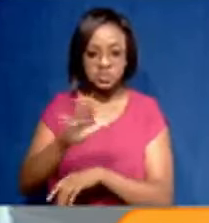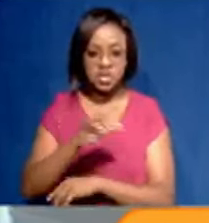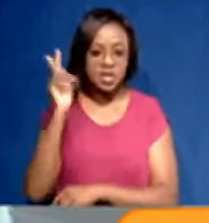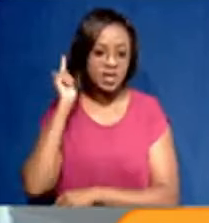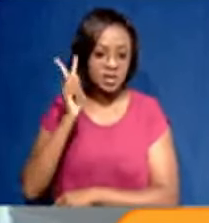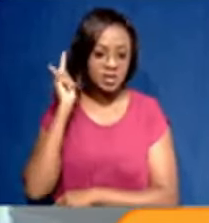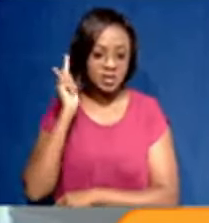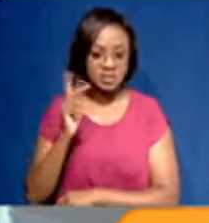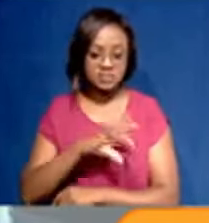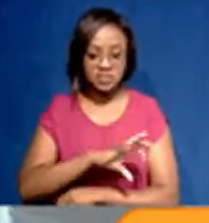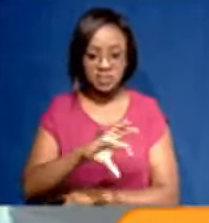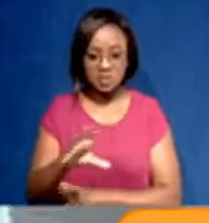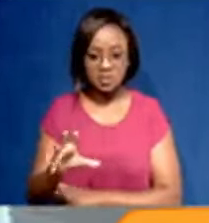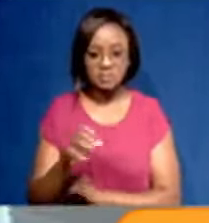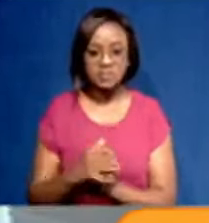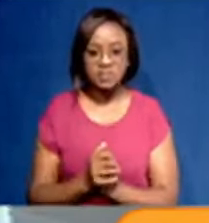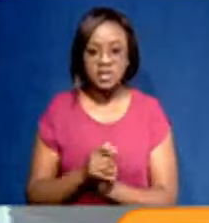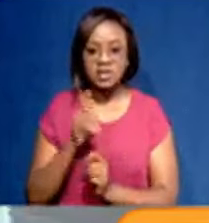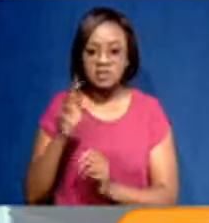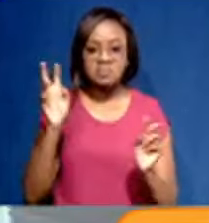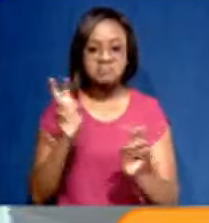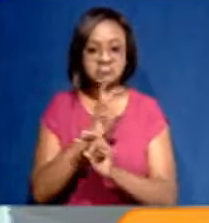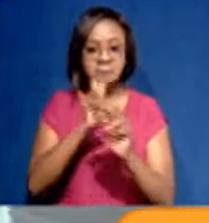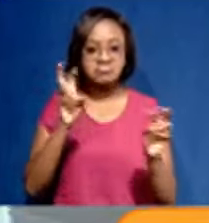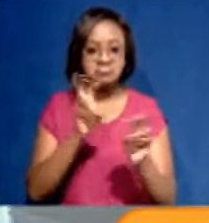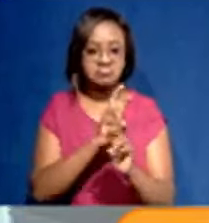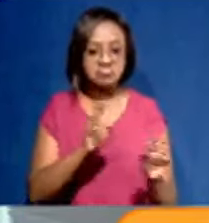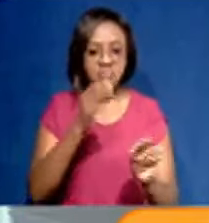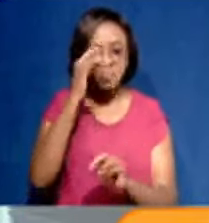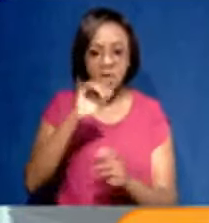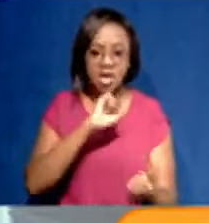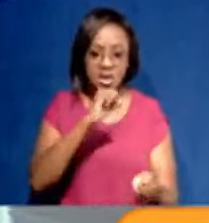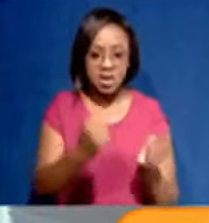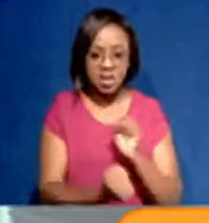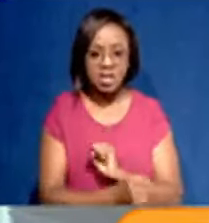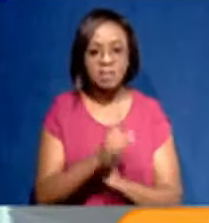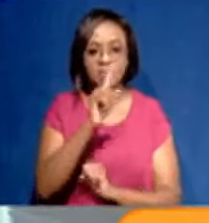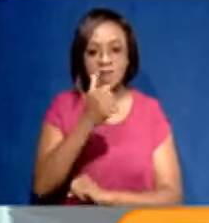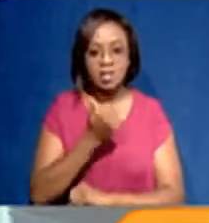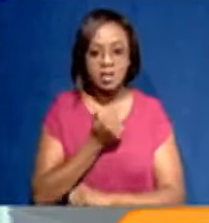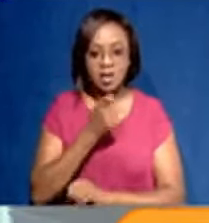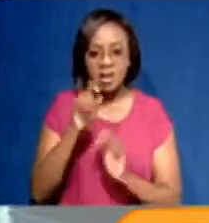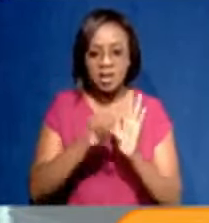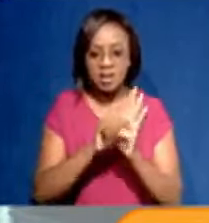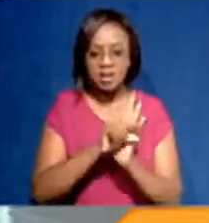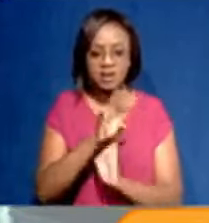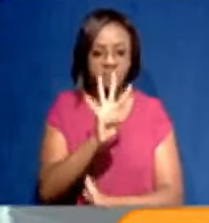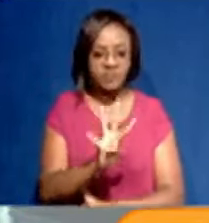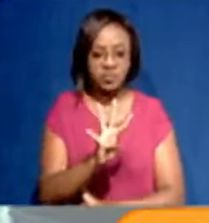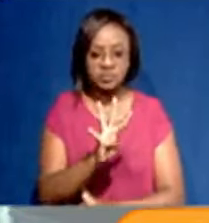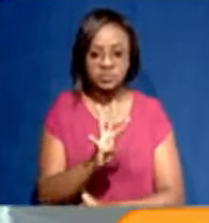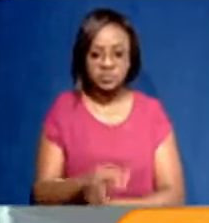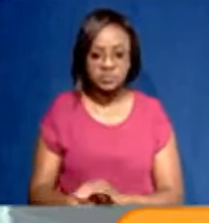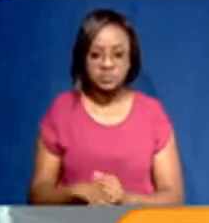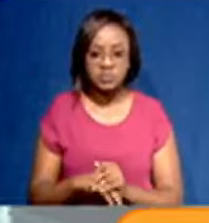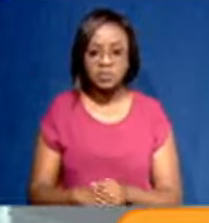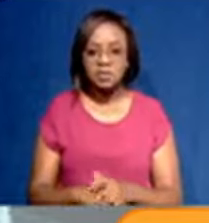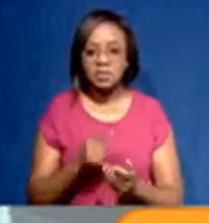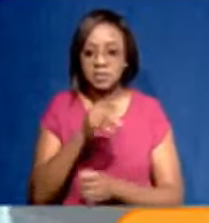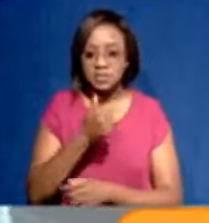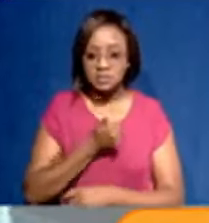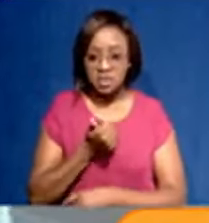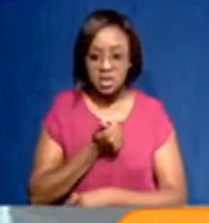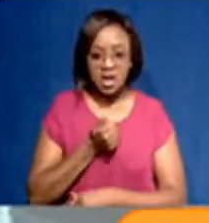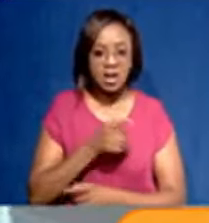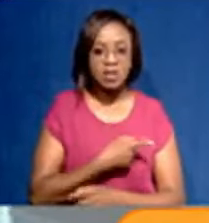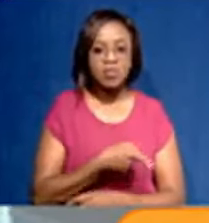Amariba kaunti ya Kisii anayetafutwa kwa madai ya kumnajisi mwanafunzi wa grade ya 4. Inaarifiwa kwamba msichana huyo alikuwa